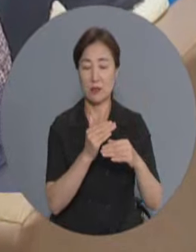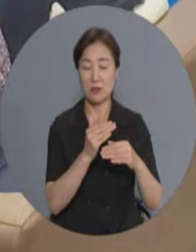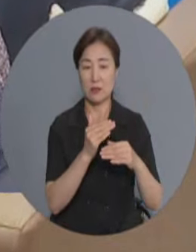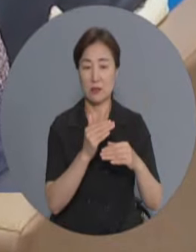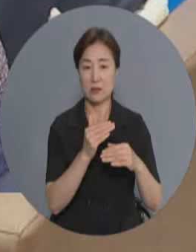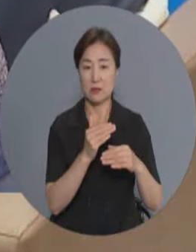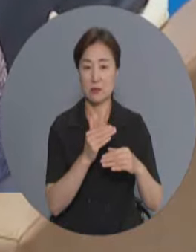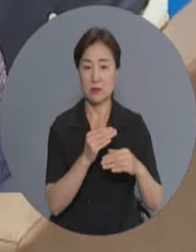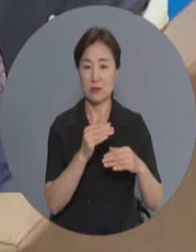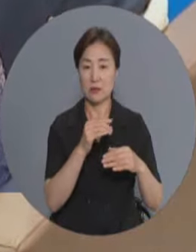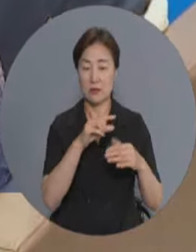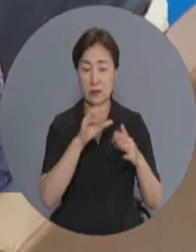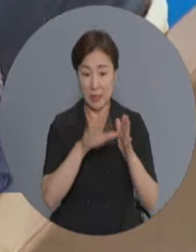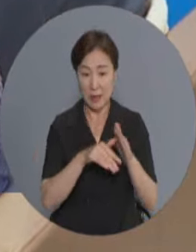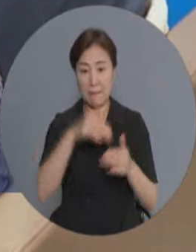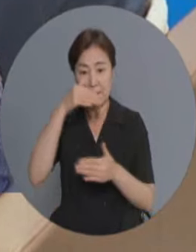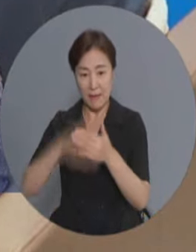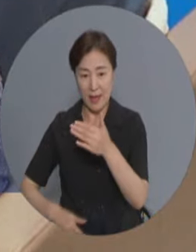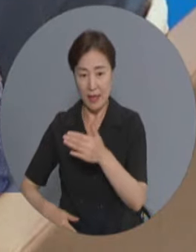과정에서 거기서